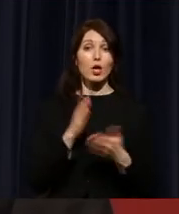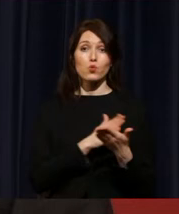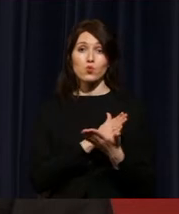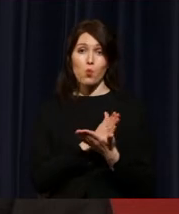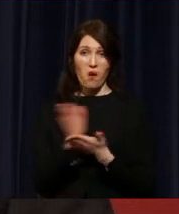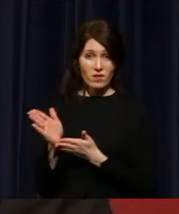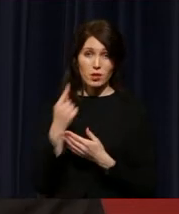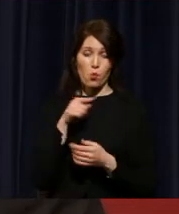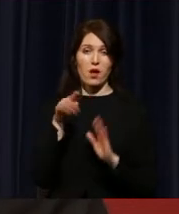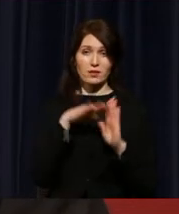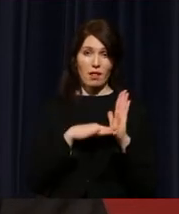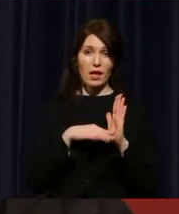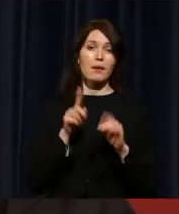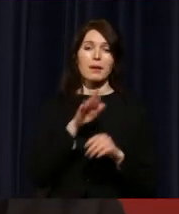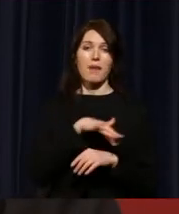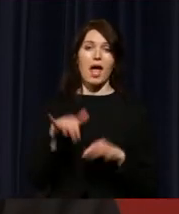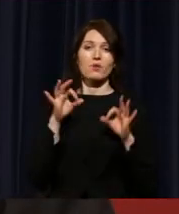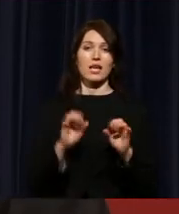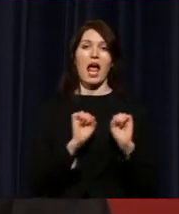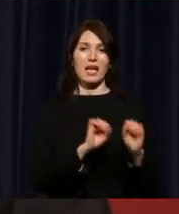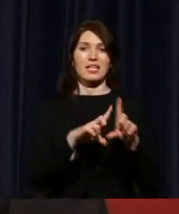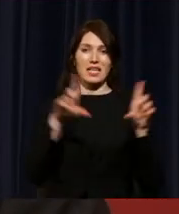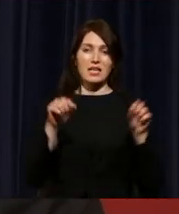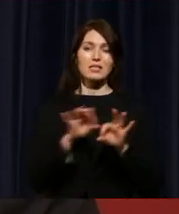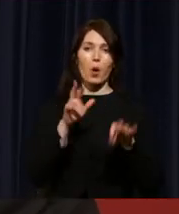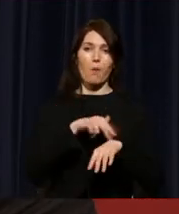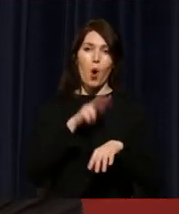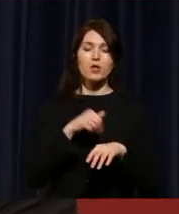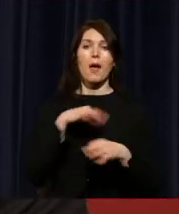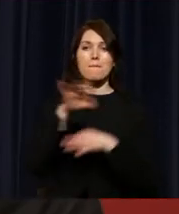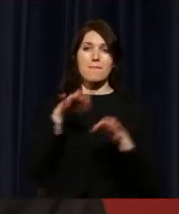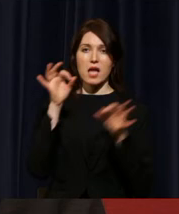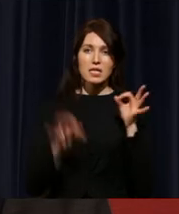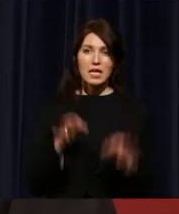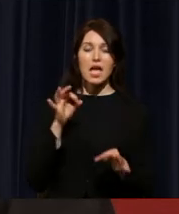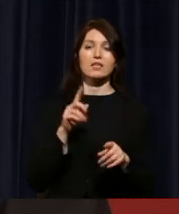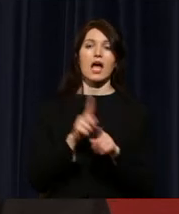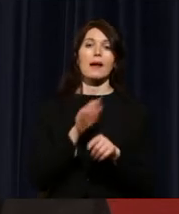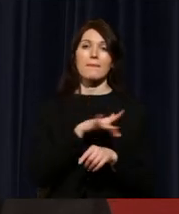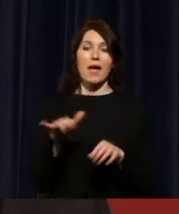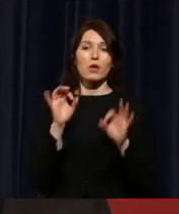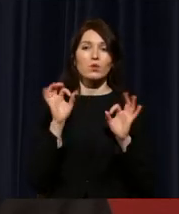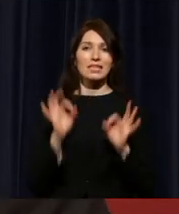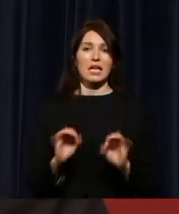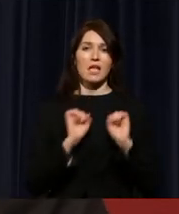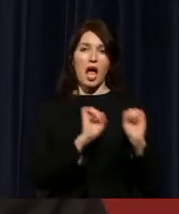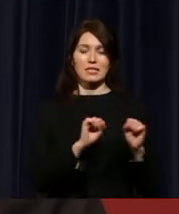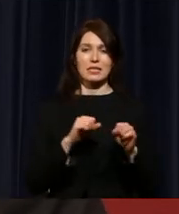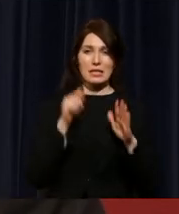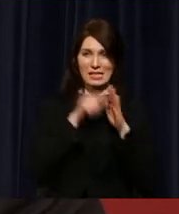no šiem standartiem, tad ir bērntiesība aizsardzības iestādes, sākot ar policiju, bāriņties, bērntiesība aizsardzības inspekcija, kuras